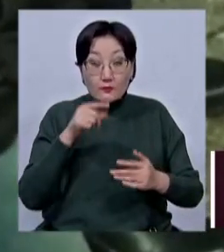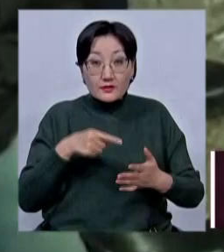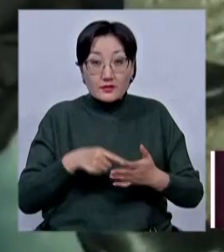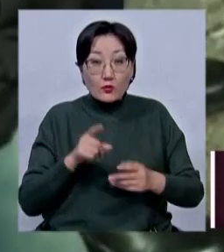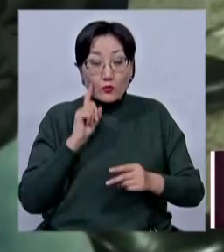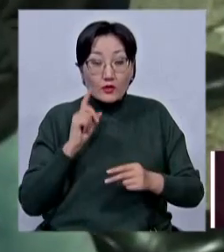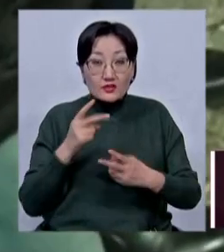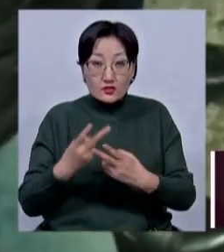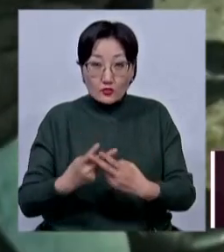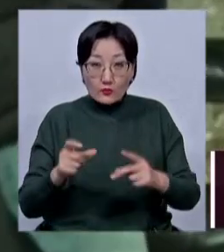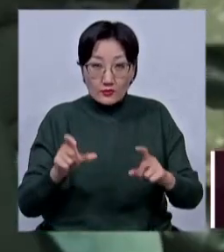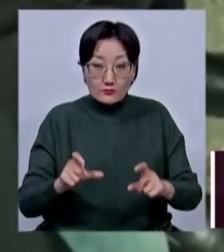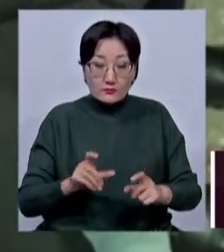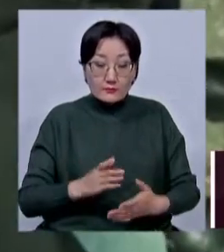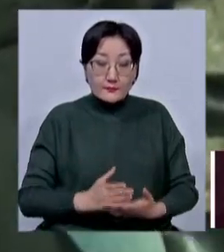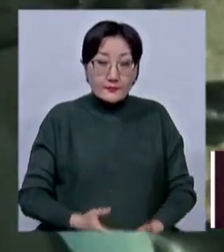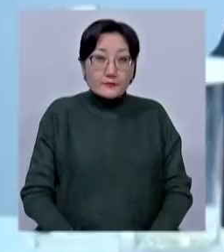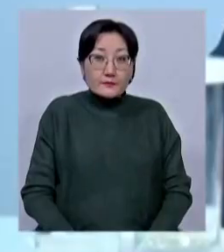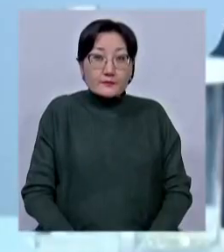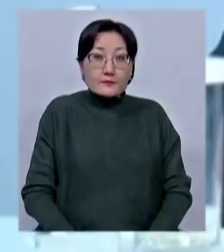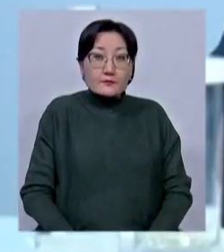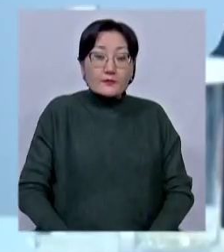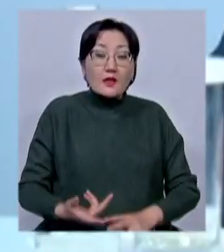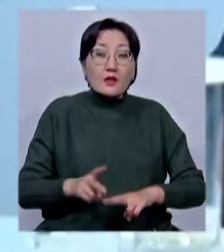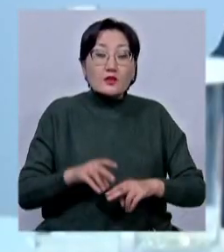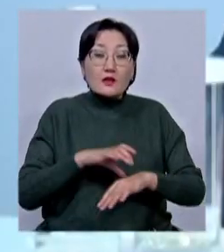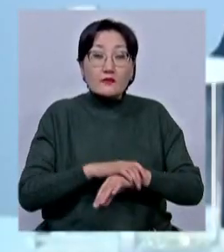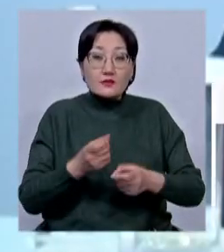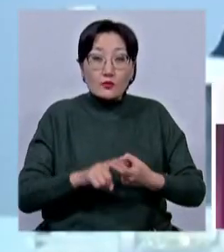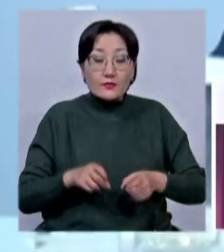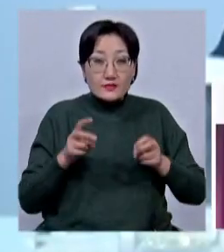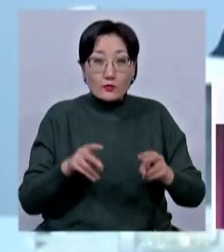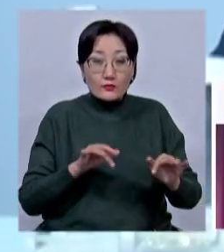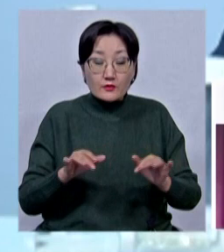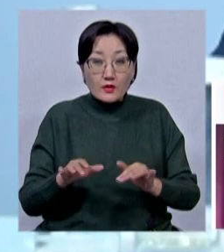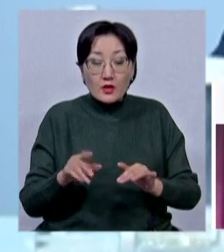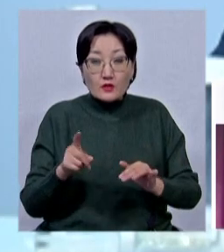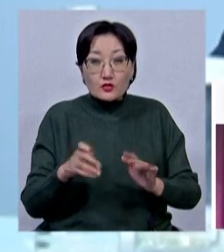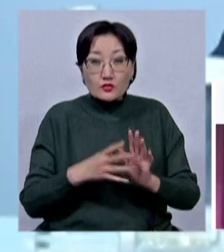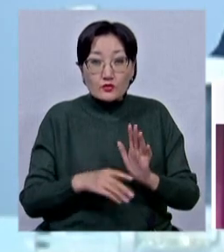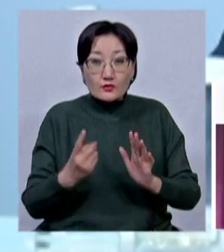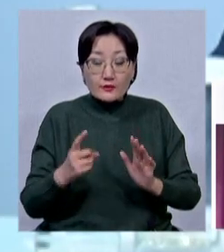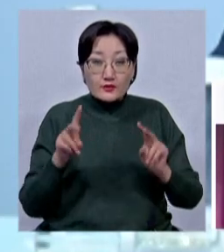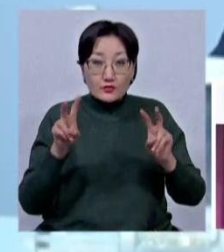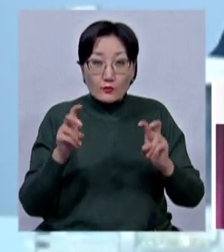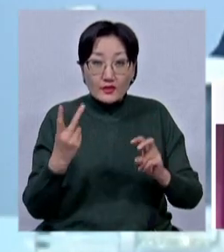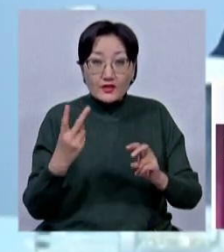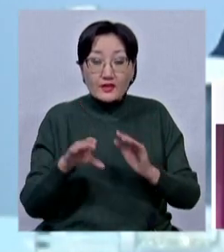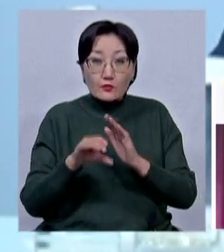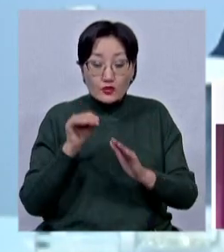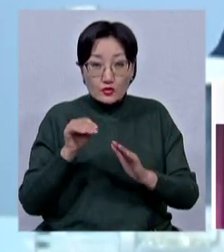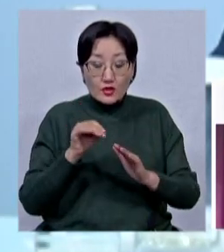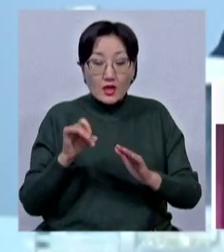қалалық уақытша ұстау абақтысына қамалды. Аталған жайттар бойынша Қылмыстық кодекстің 191-ші бабының 2-ші бөлігінде